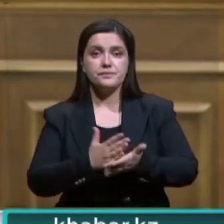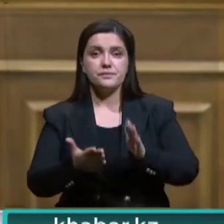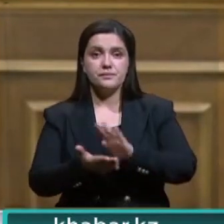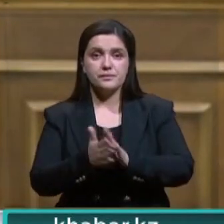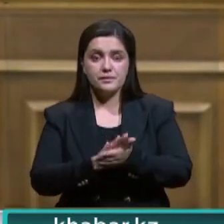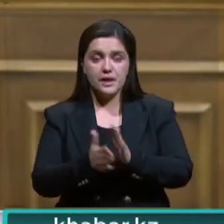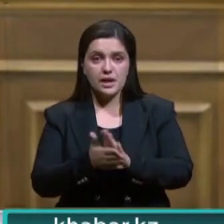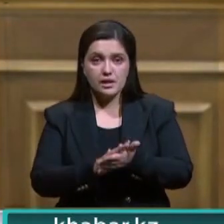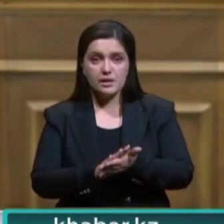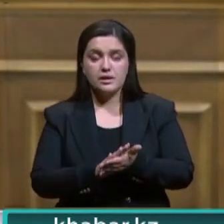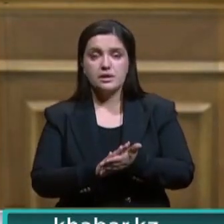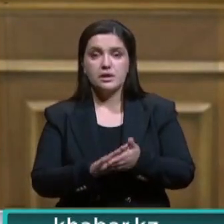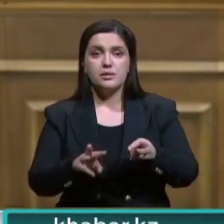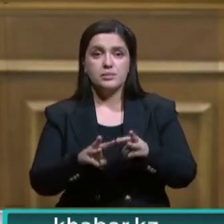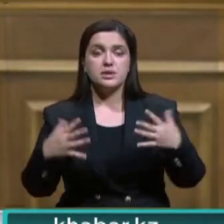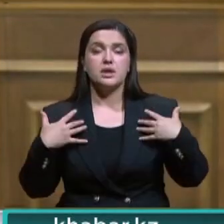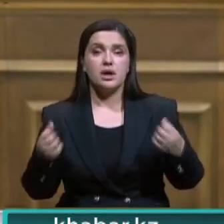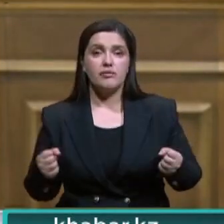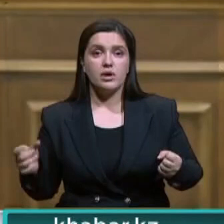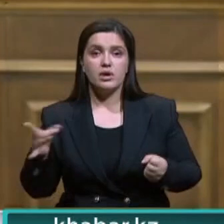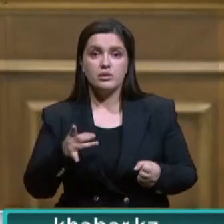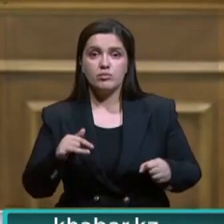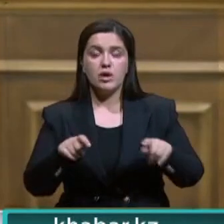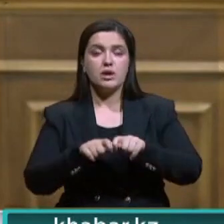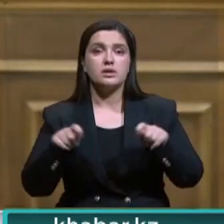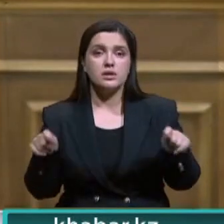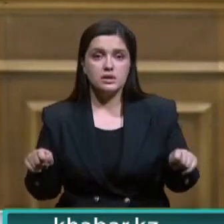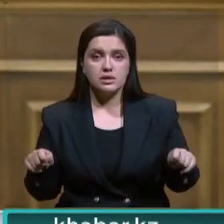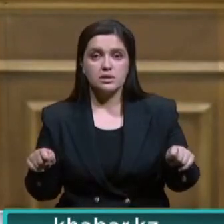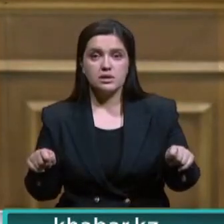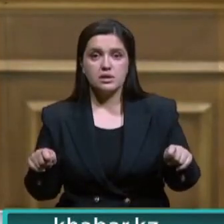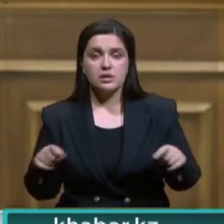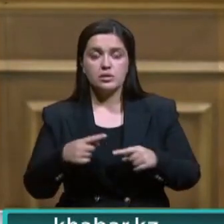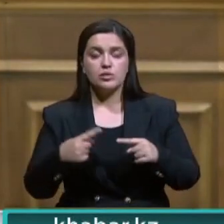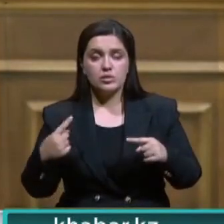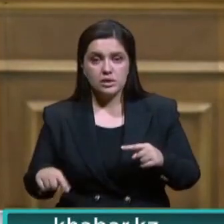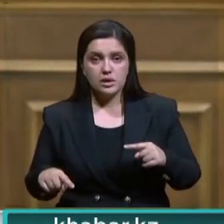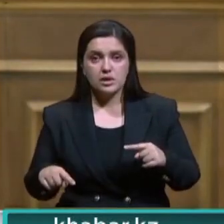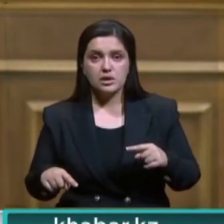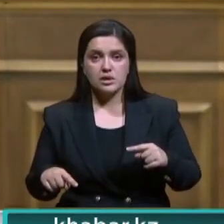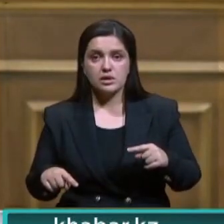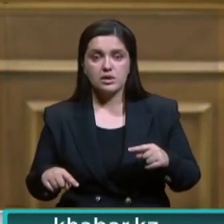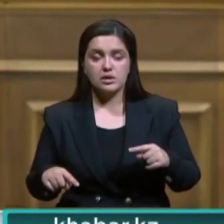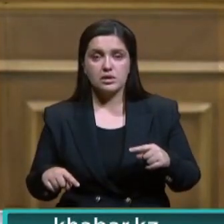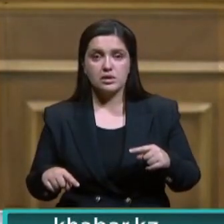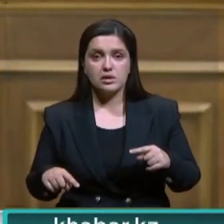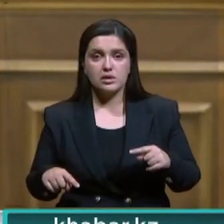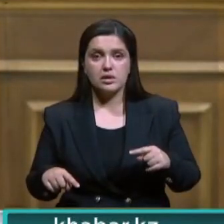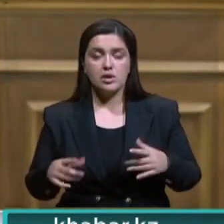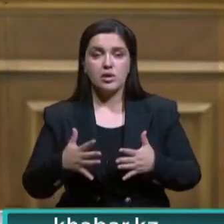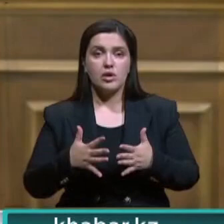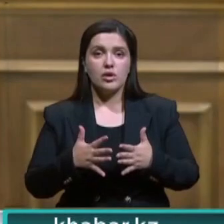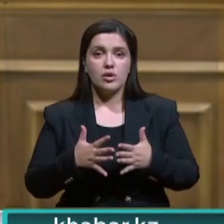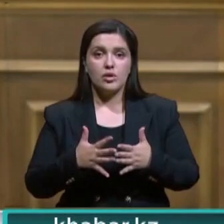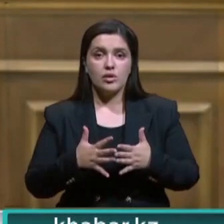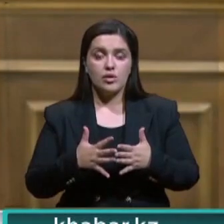вместе с Минздравом, республиканские клиники сейчас развернули на другие болезни, то есть большую часть стационаров мы